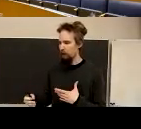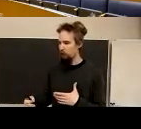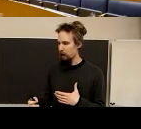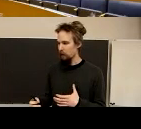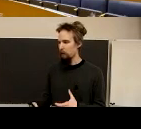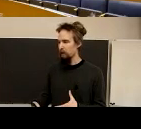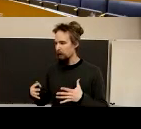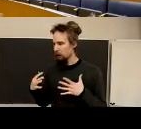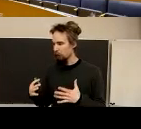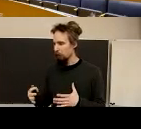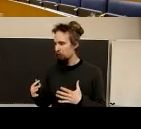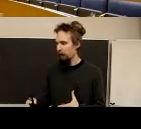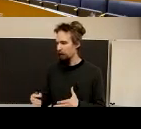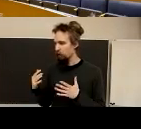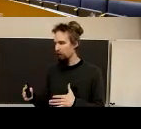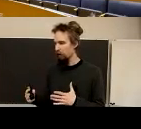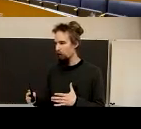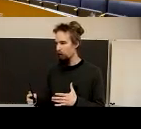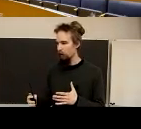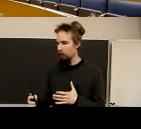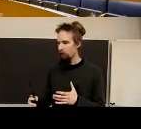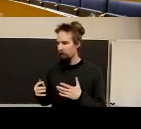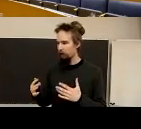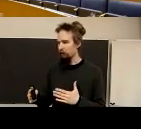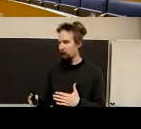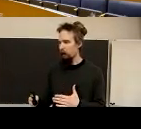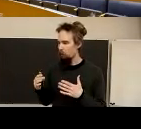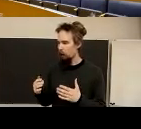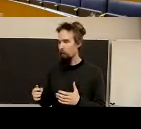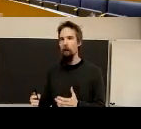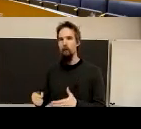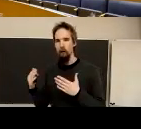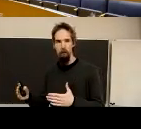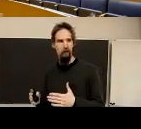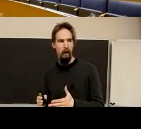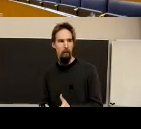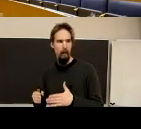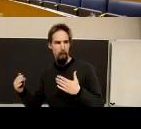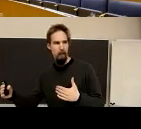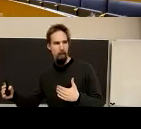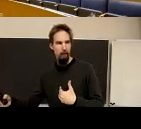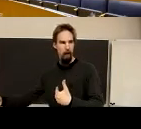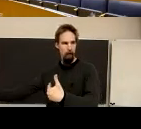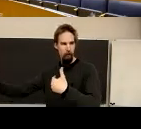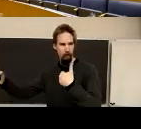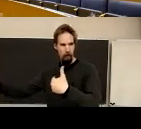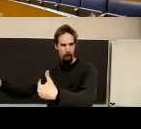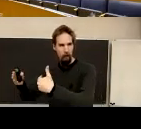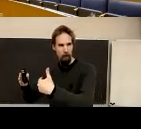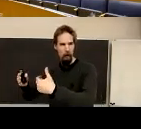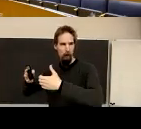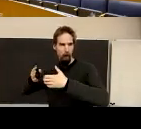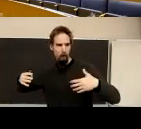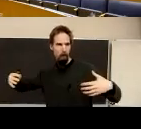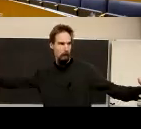pystytään ymmärtämään, mitä niin kuin hyvä ja hyve on vasta tavallaan kuoleman hyväksymistä ja ymmärtämistä vasten, jossa tietty